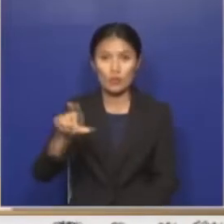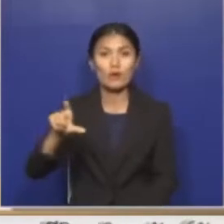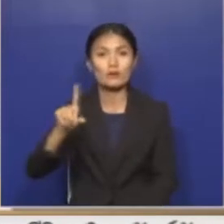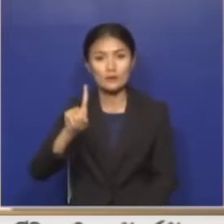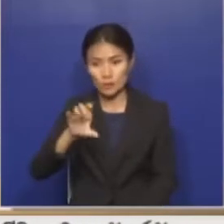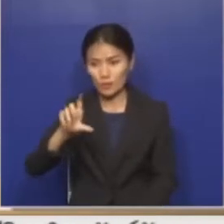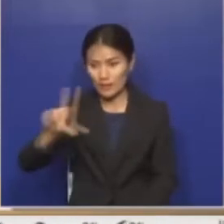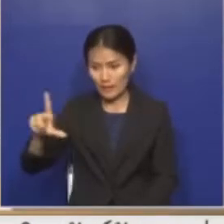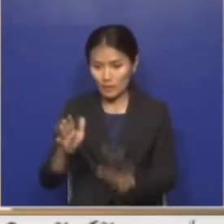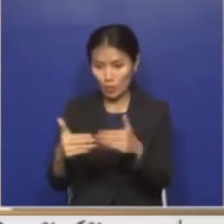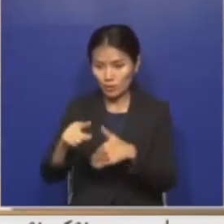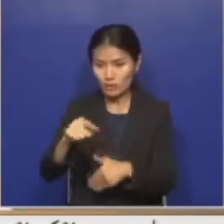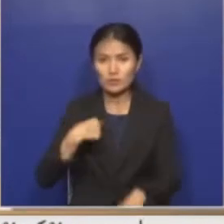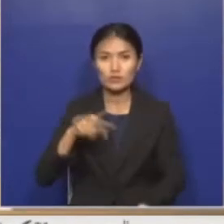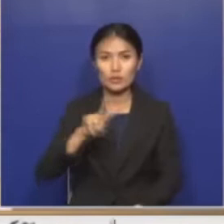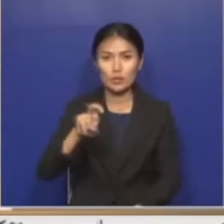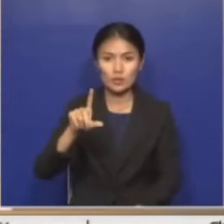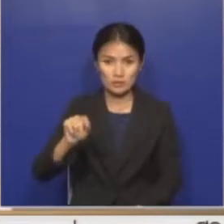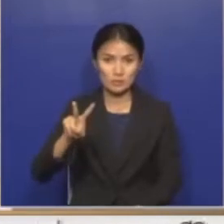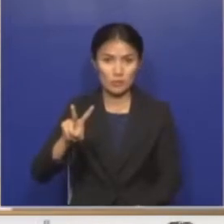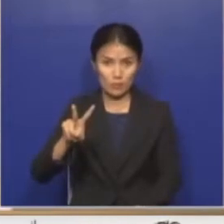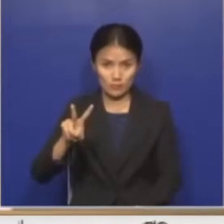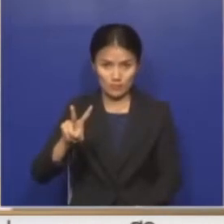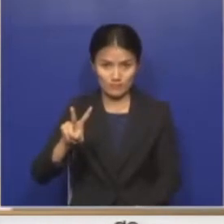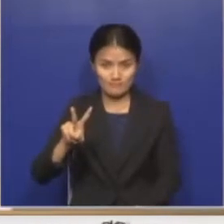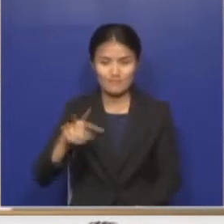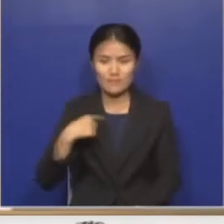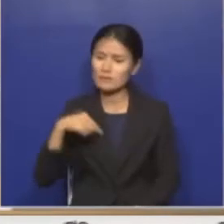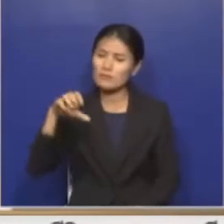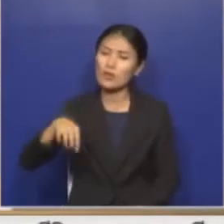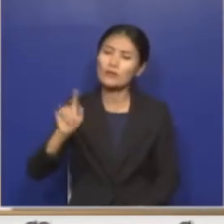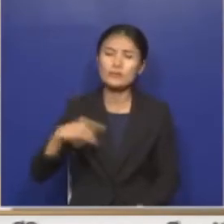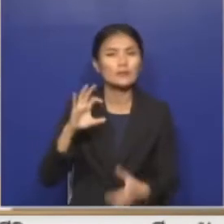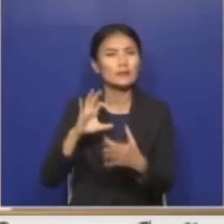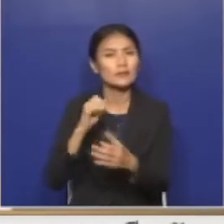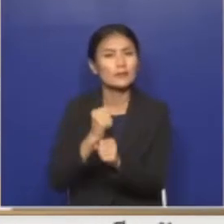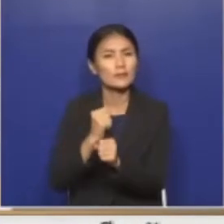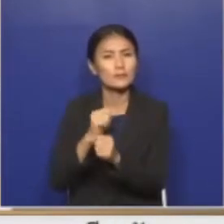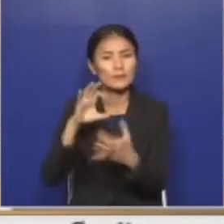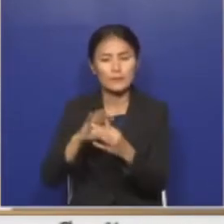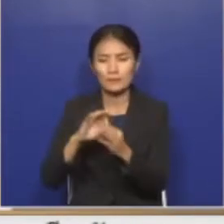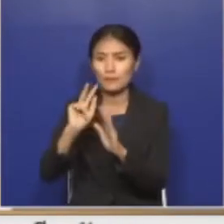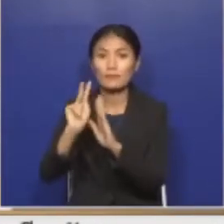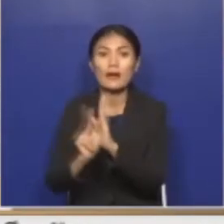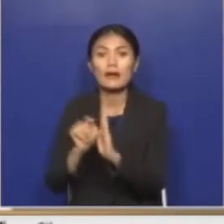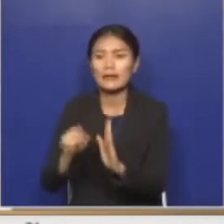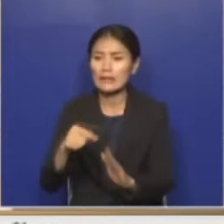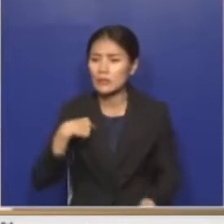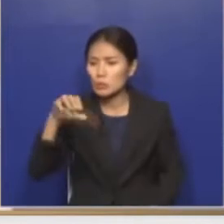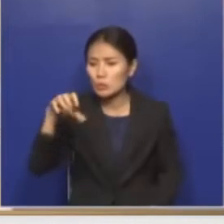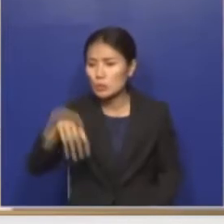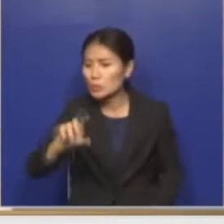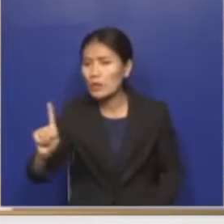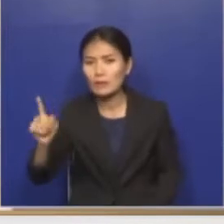บริษัทเนี้ยเป็นสำนักงานกฎหมายอยู่ที่ไหนก็ไม่รู้นะครับแต่พอไปขายเสร็จเมื่อวัน